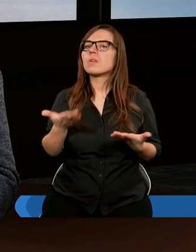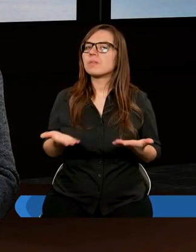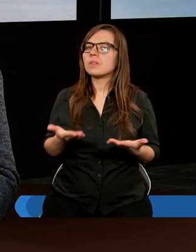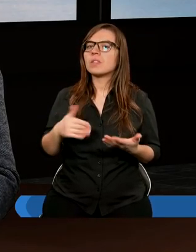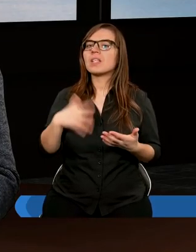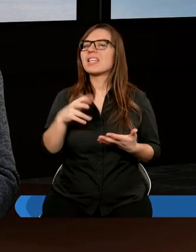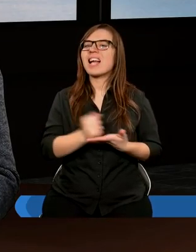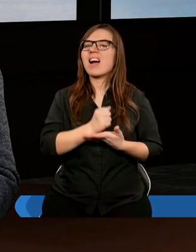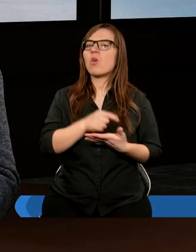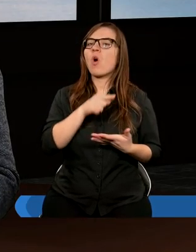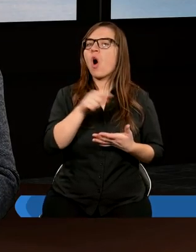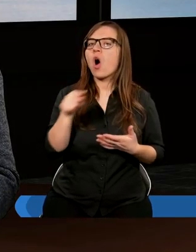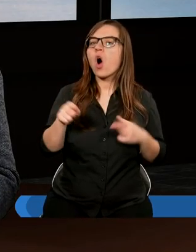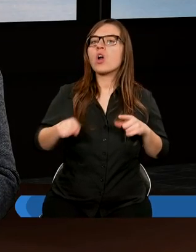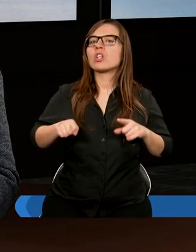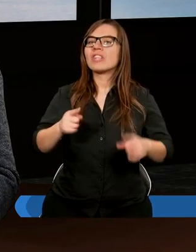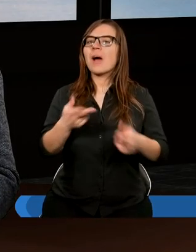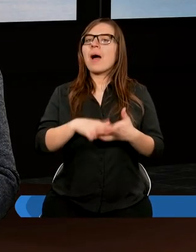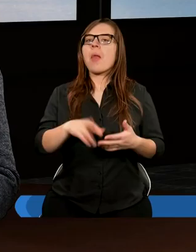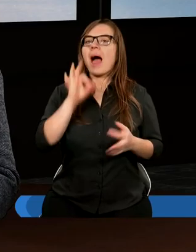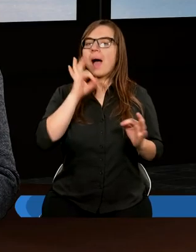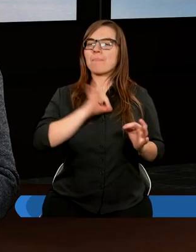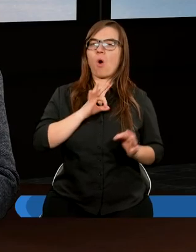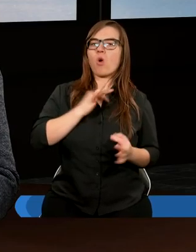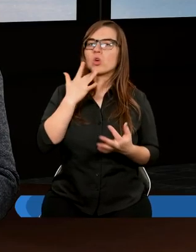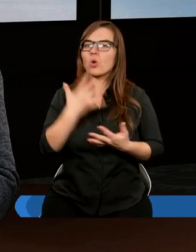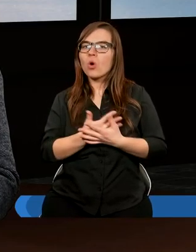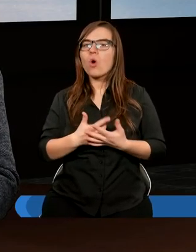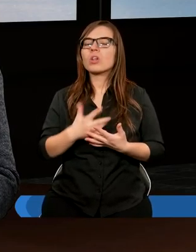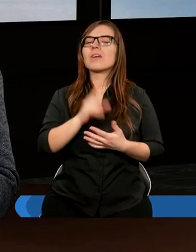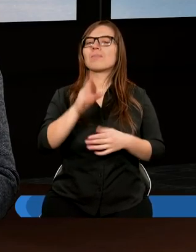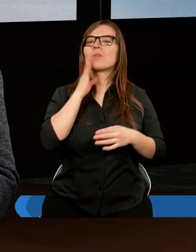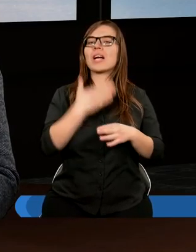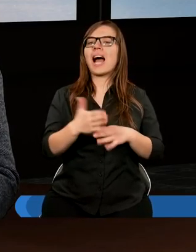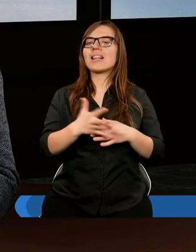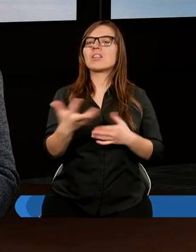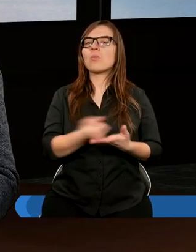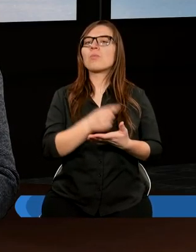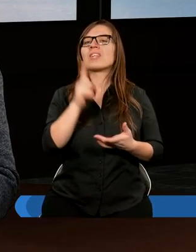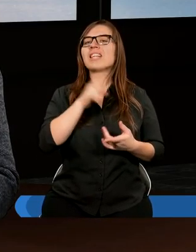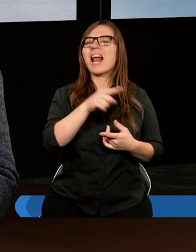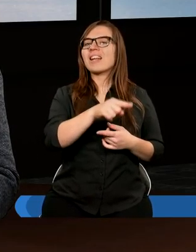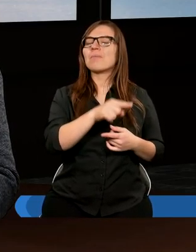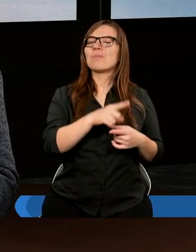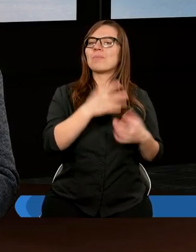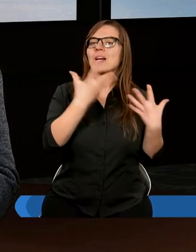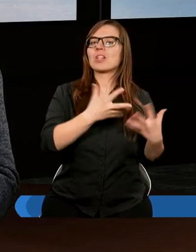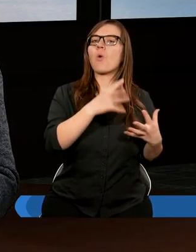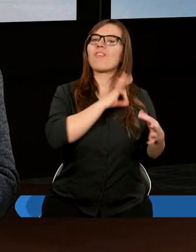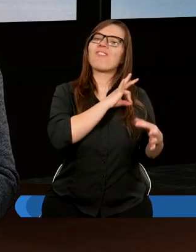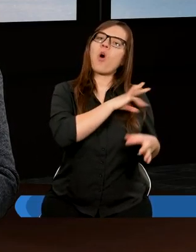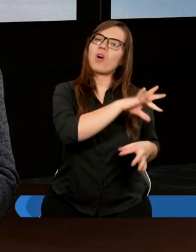niekoniecznie działają na naszą korzyść, jako tego kredytobiorcy, tylko zawsze na korzyść instytucji,